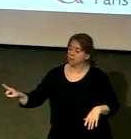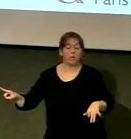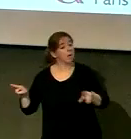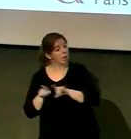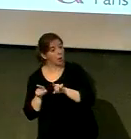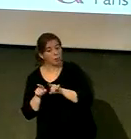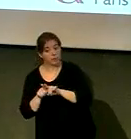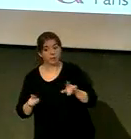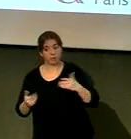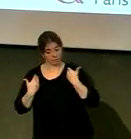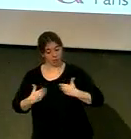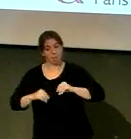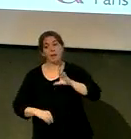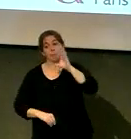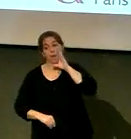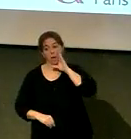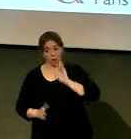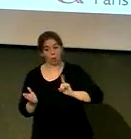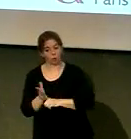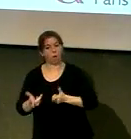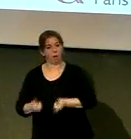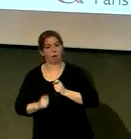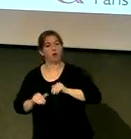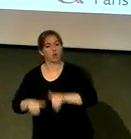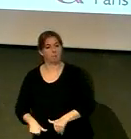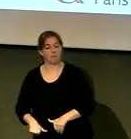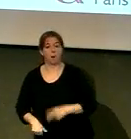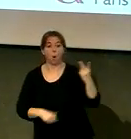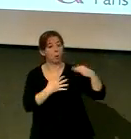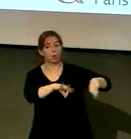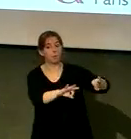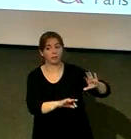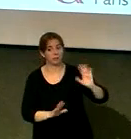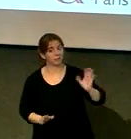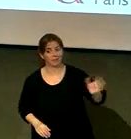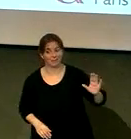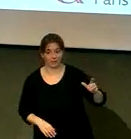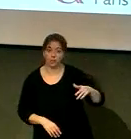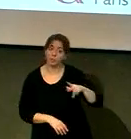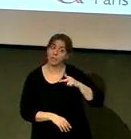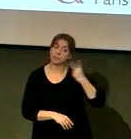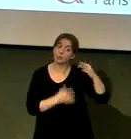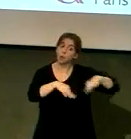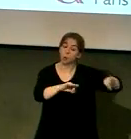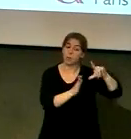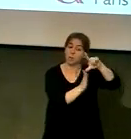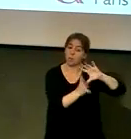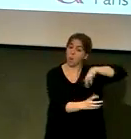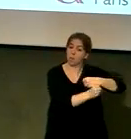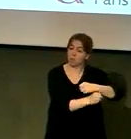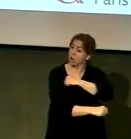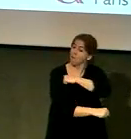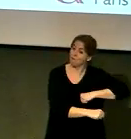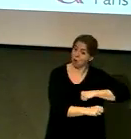mères, ce qui n'est pas possible dans tous les pays non plus. Il reste quand même des lois pénales extrêmement répressives envers les